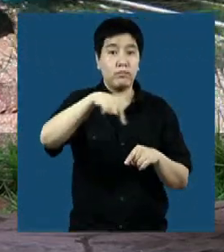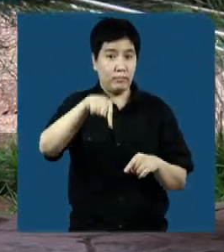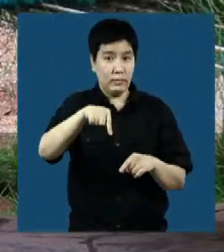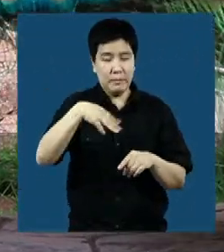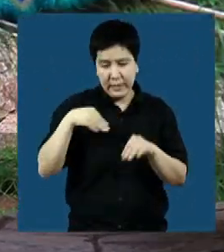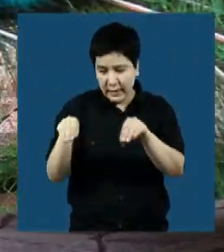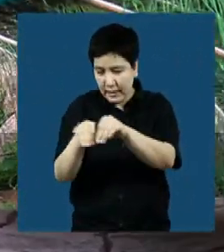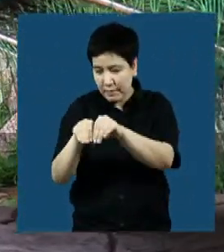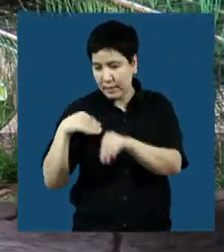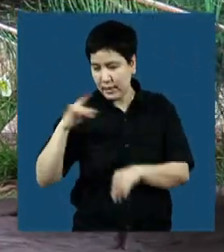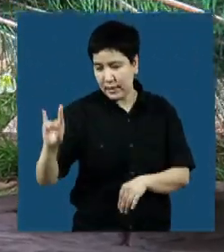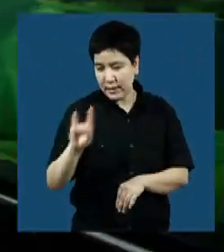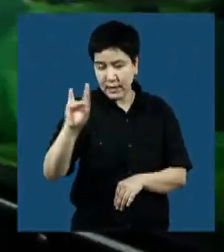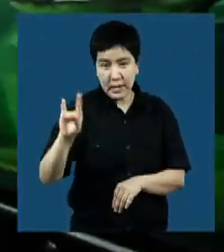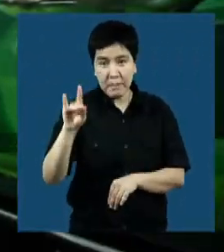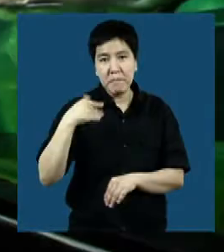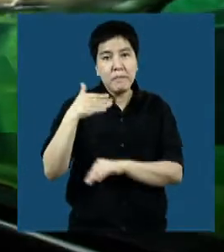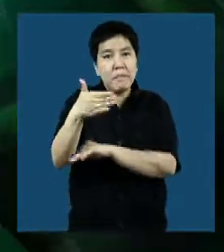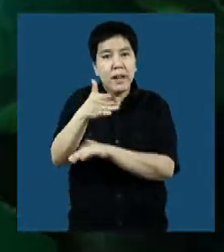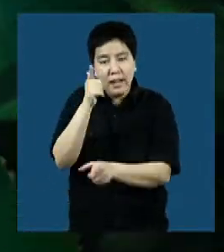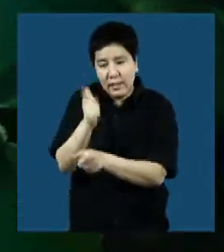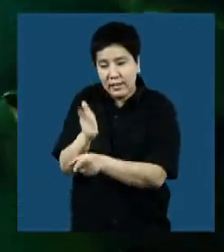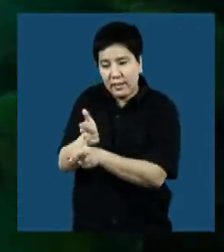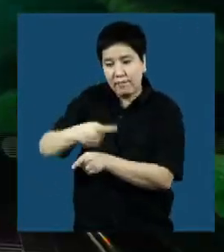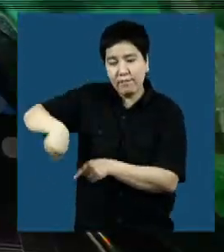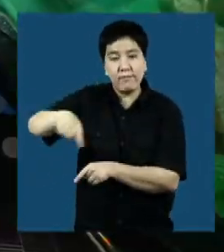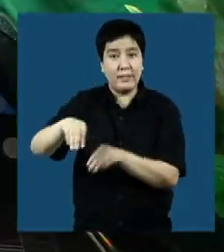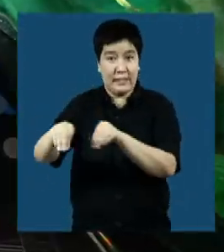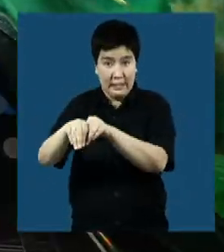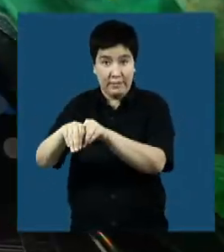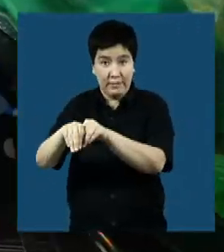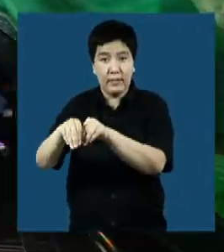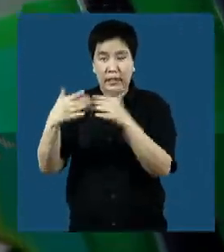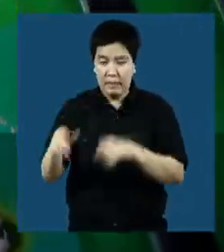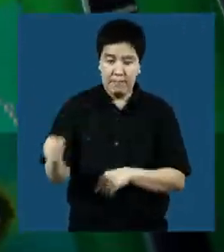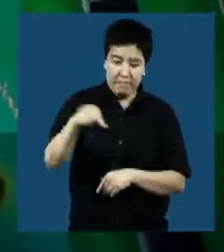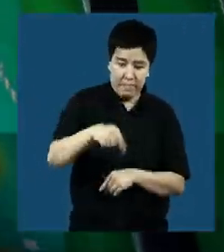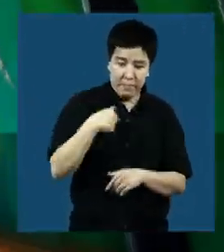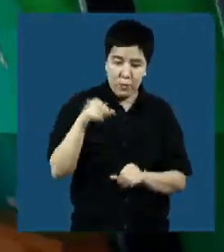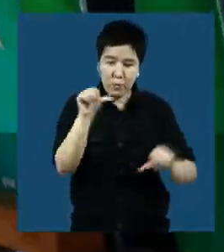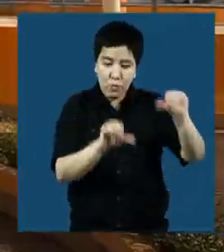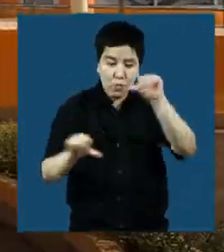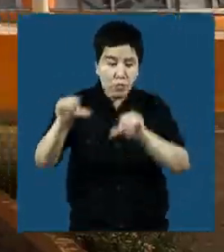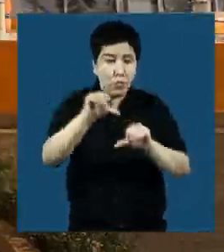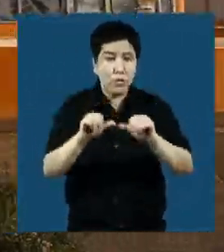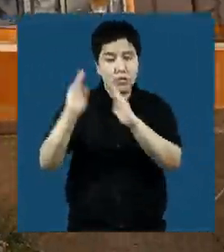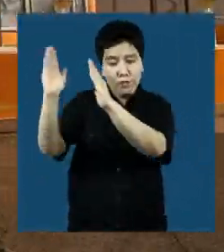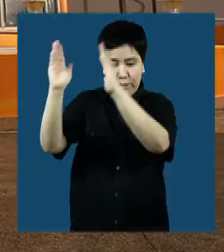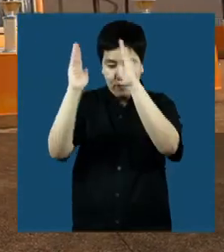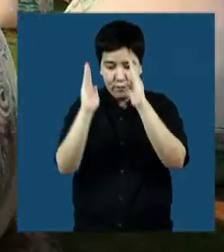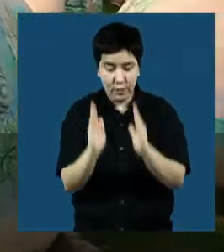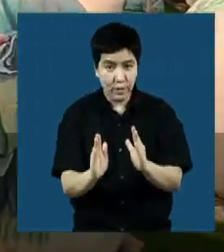อกจากนี้ในบริเวณยังมีสวนสัตว์อาคารแสดงพันปลาลุ่มแม่น้ำเจ้าพระยาศูนย์วิทยาศาสตร์ท้องฟ้าจำล